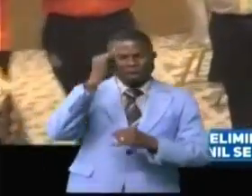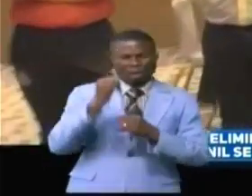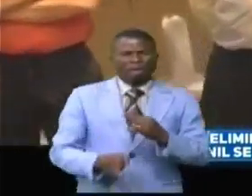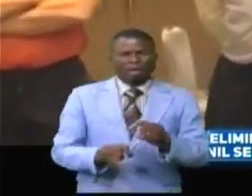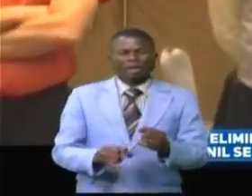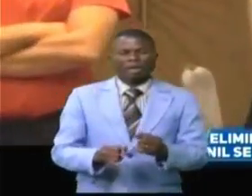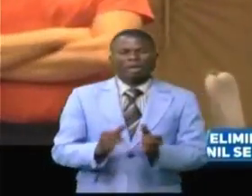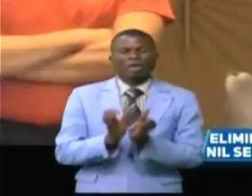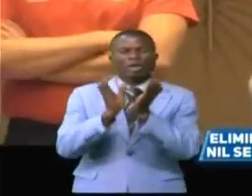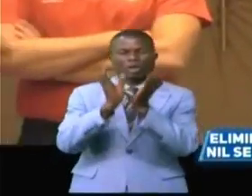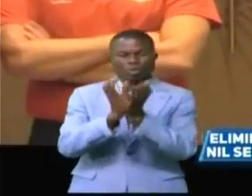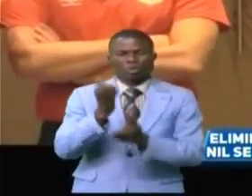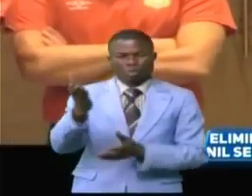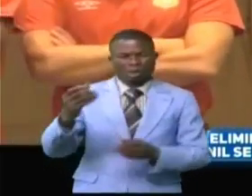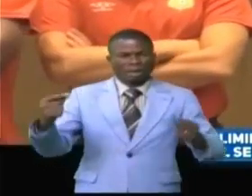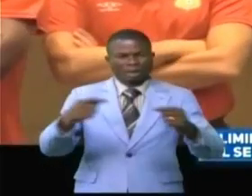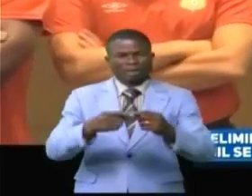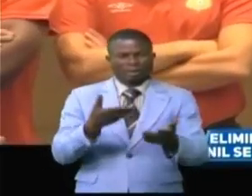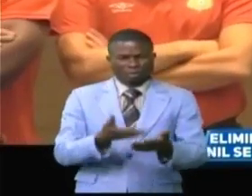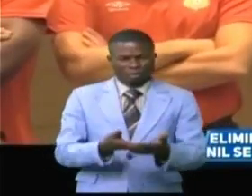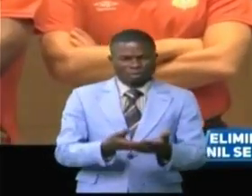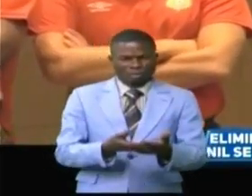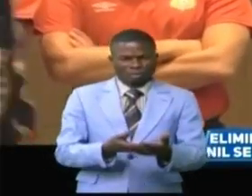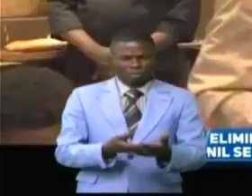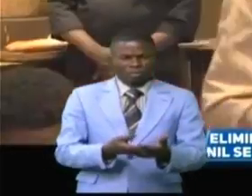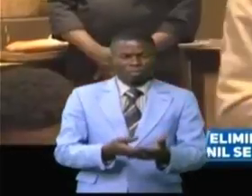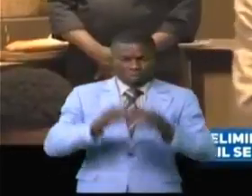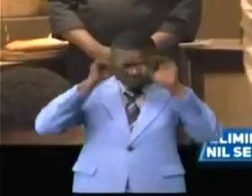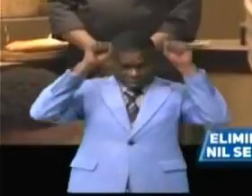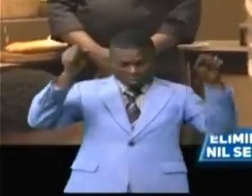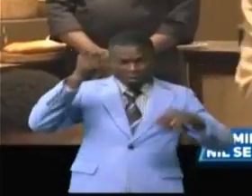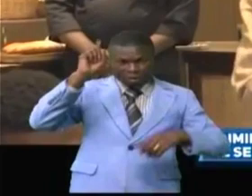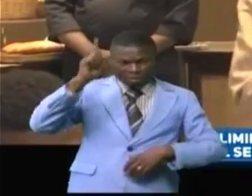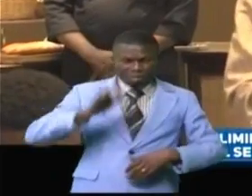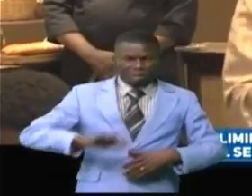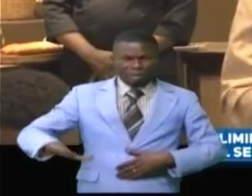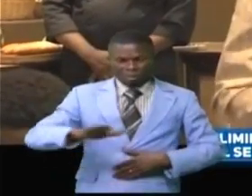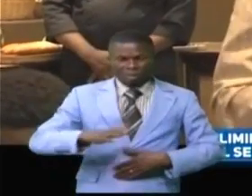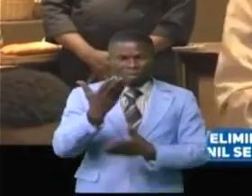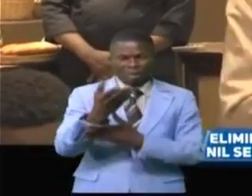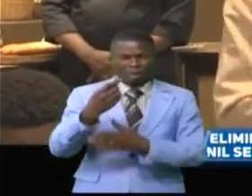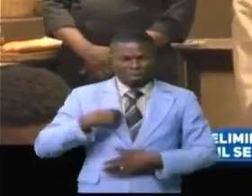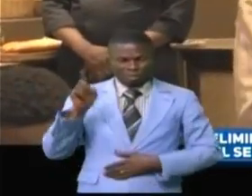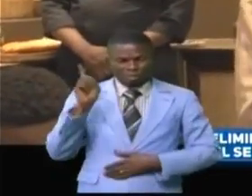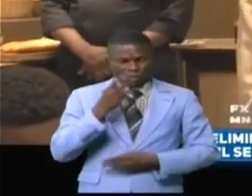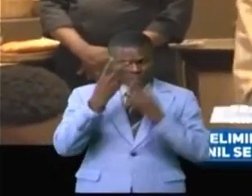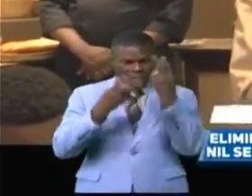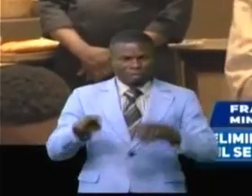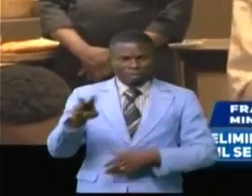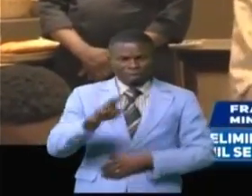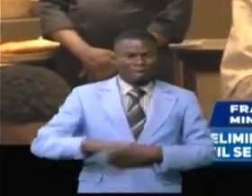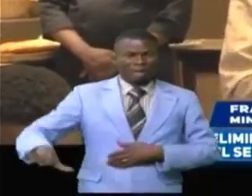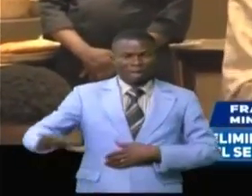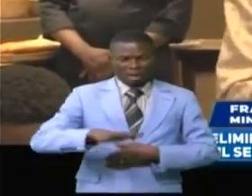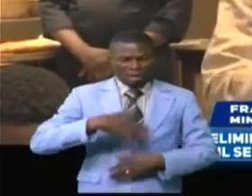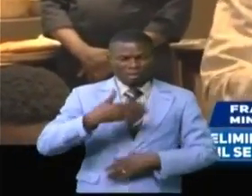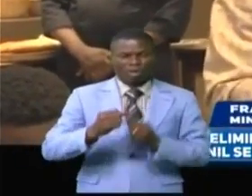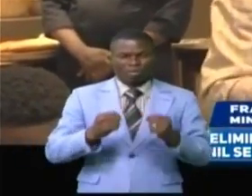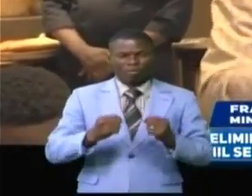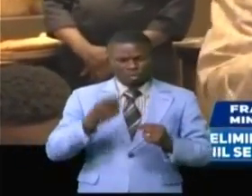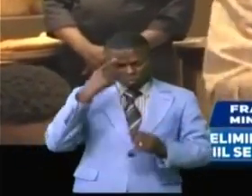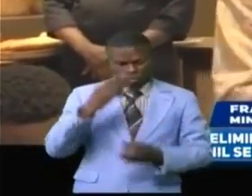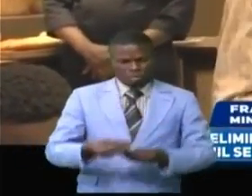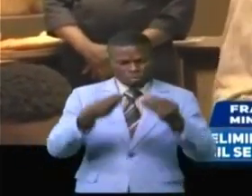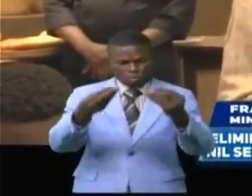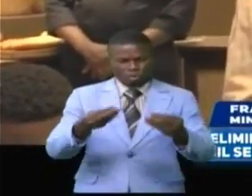comptons sur vous. Le Big Boss m'a demandé de venir vous voir. Le pays fait un effort pour vous mettre dans